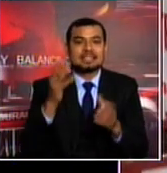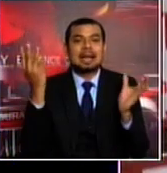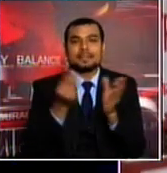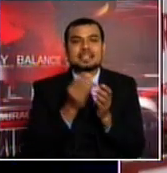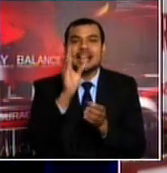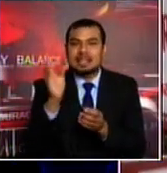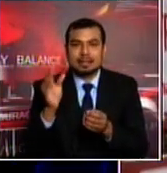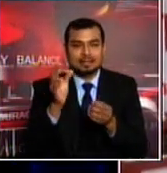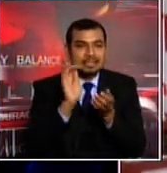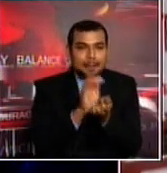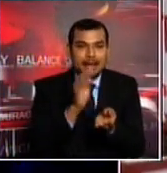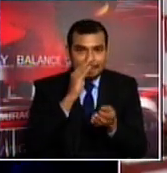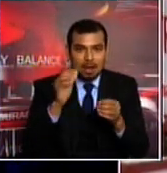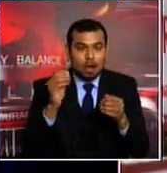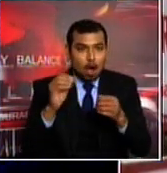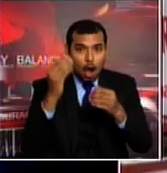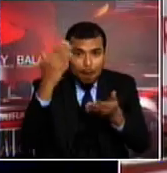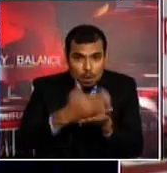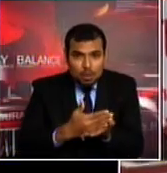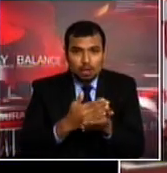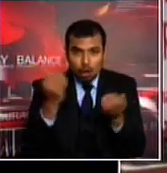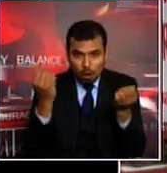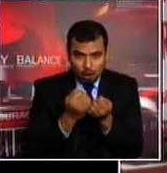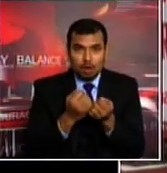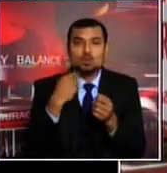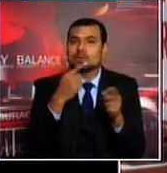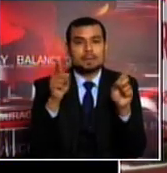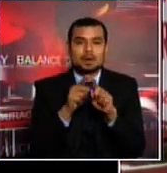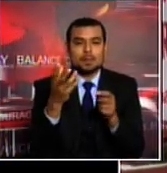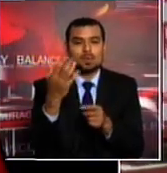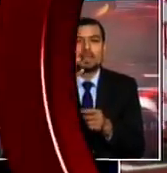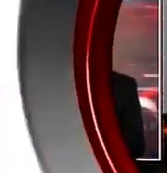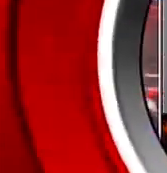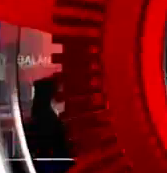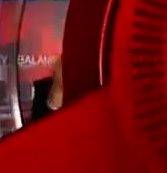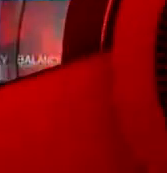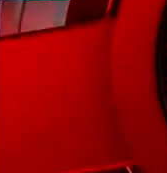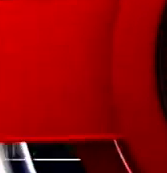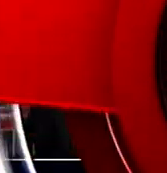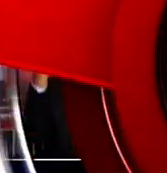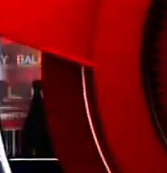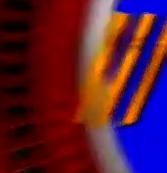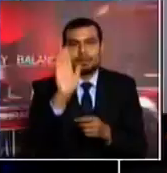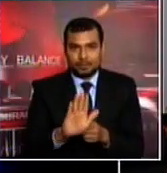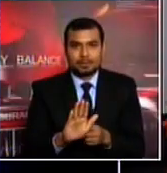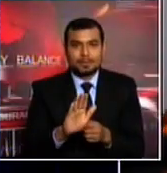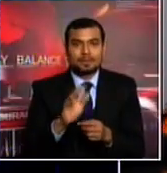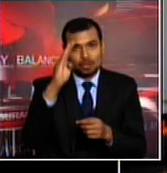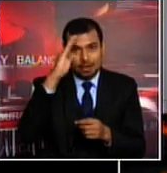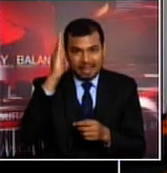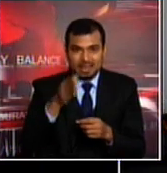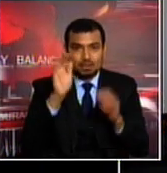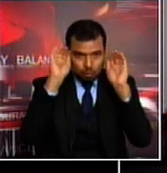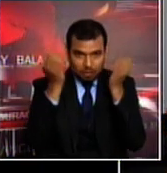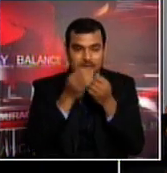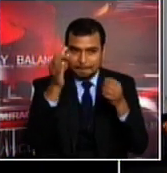सार्वजनिक सेवा प्रवाहमा कुनै अवरोध गर्न कसैले नपाउने मन्त्री बादलले ठोकुवा गर्नुभयो। सरकारले